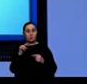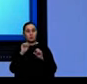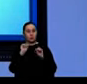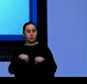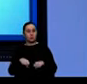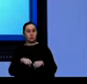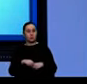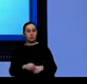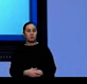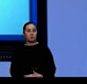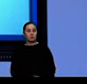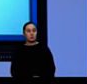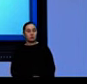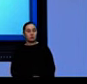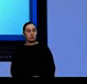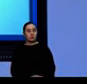chizish mumkin?